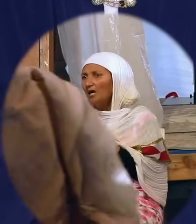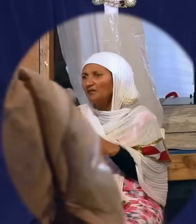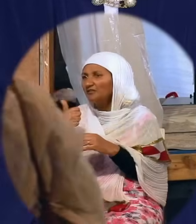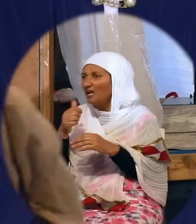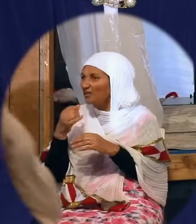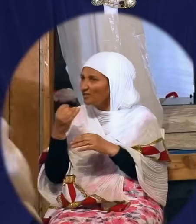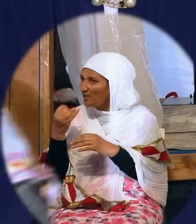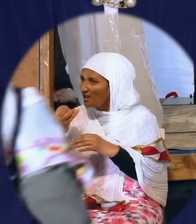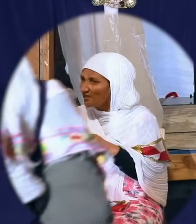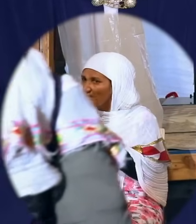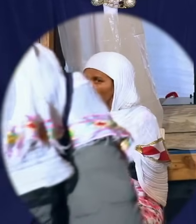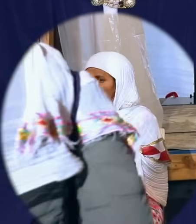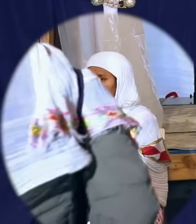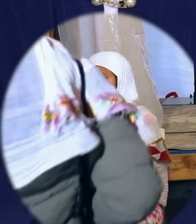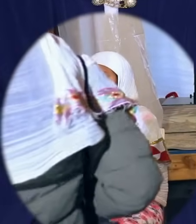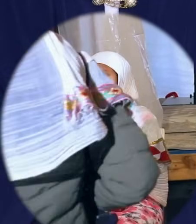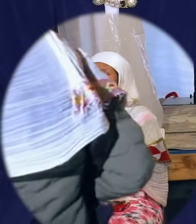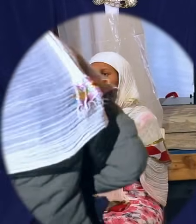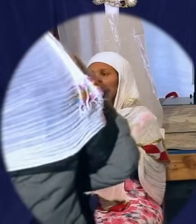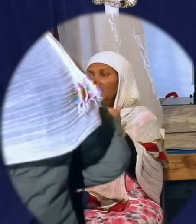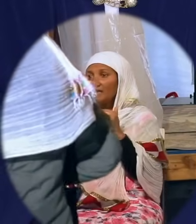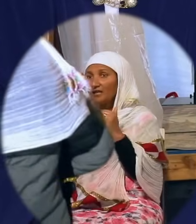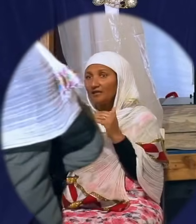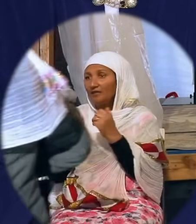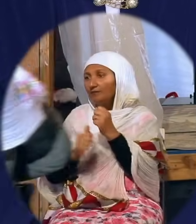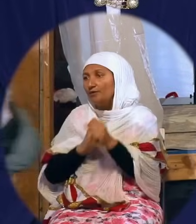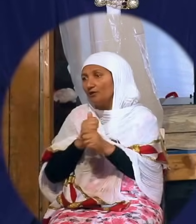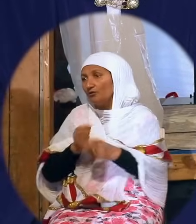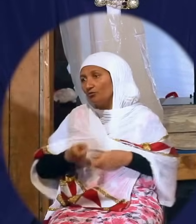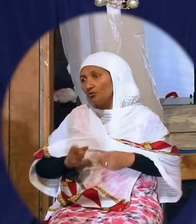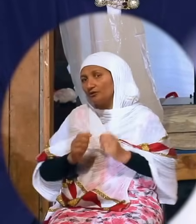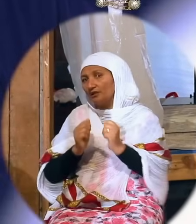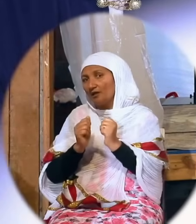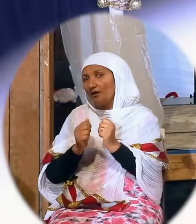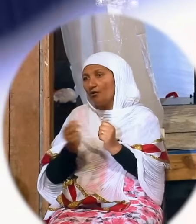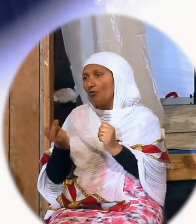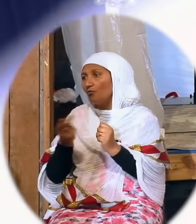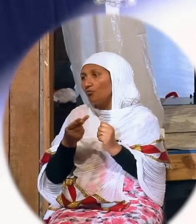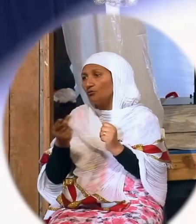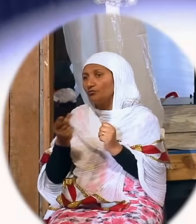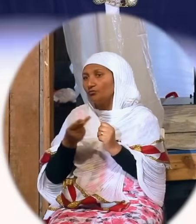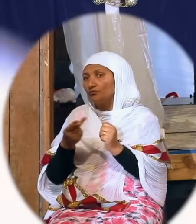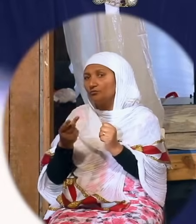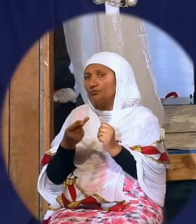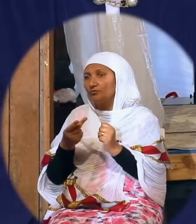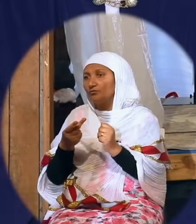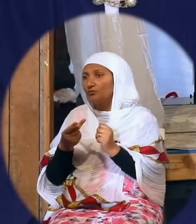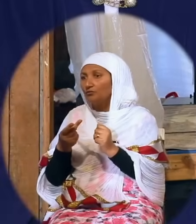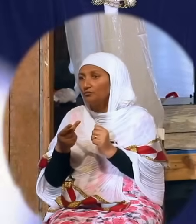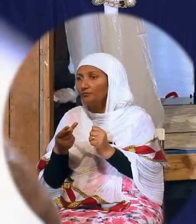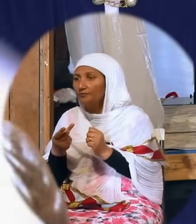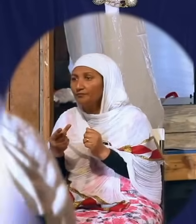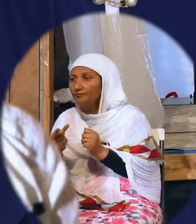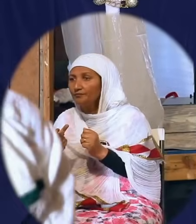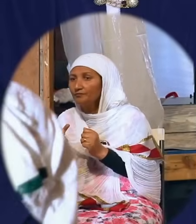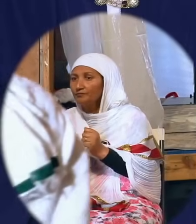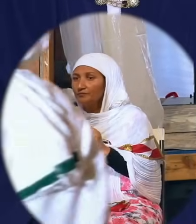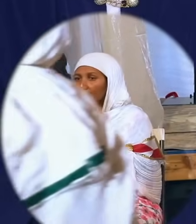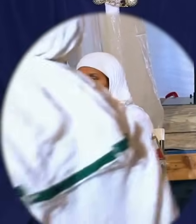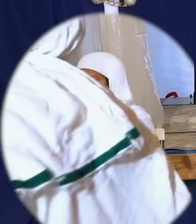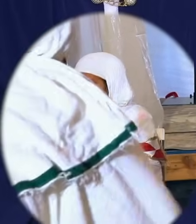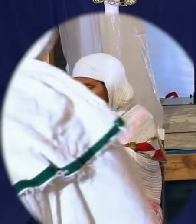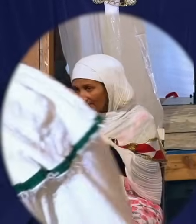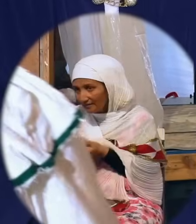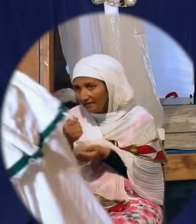ላይ የመስተካከል እድሜ ሊኖር ይችላል። ሁለቱ እድሜ ወሳኞች ናቸው በነገራችን ላይ እንጂ መታዘዝን